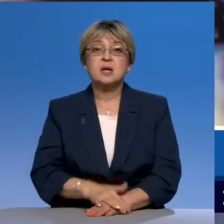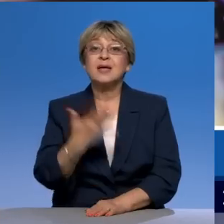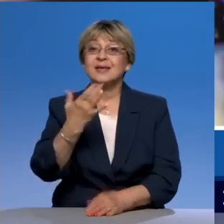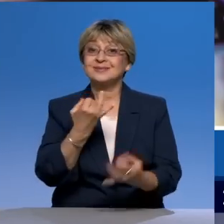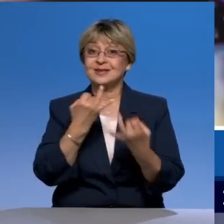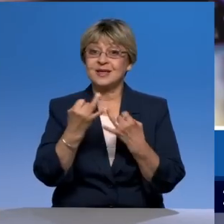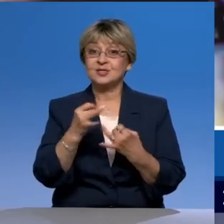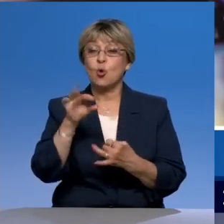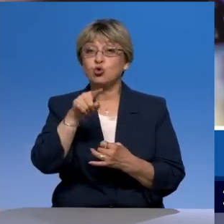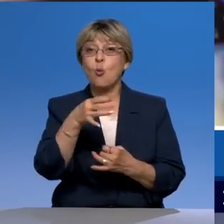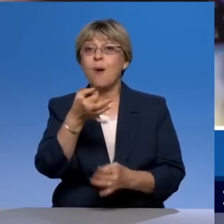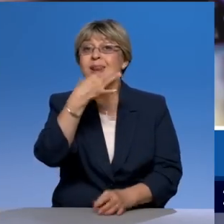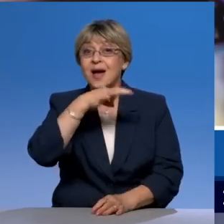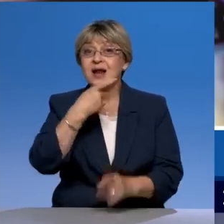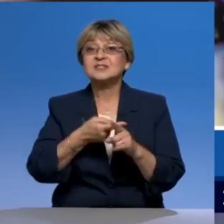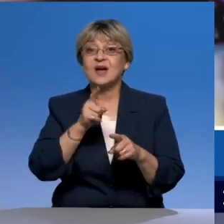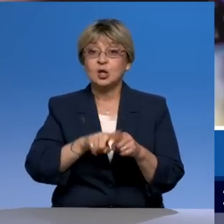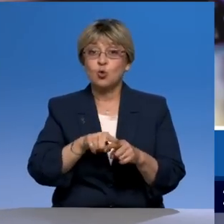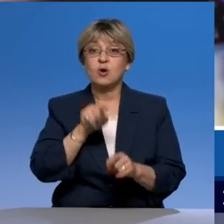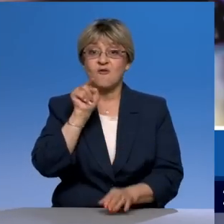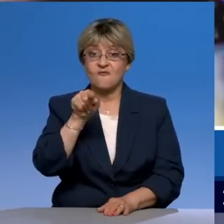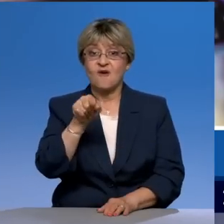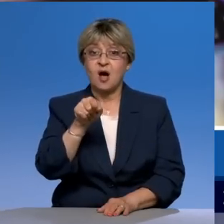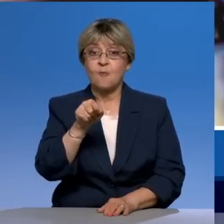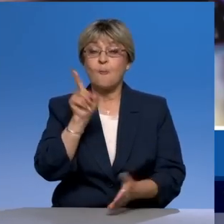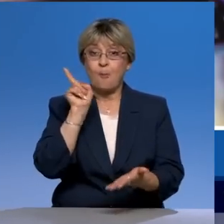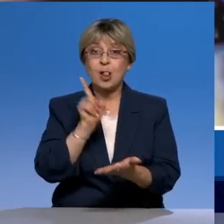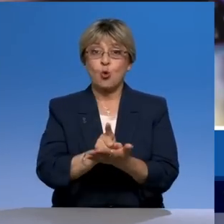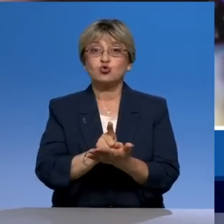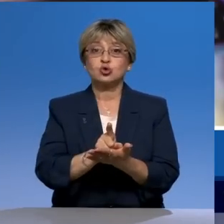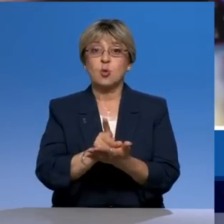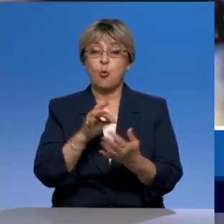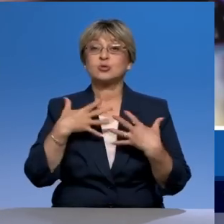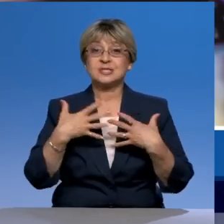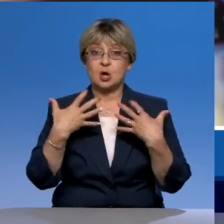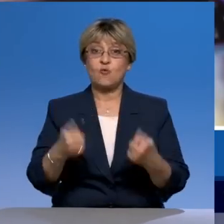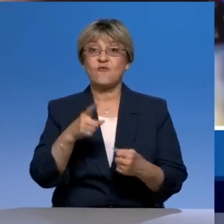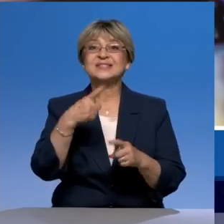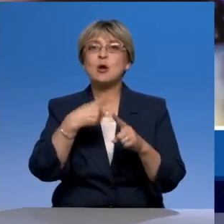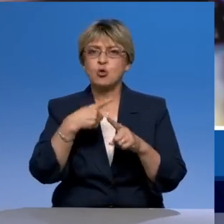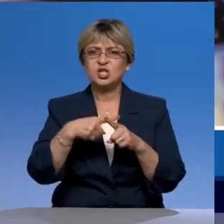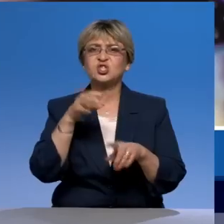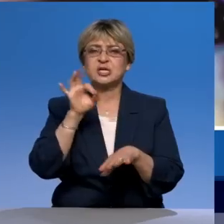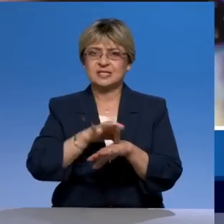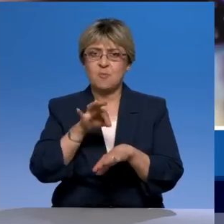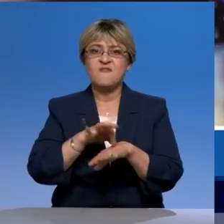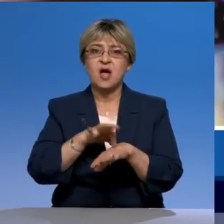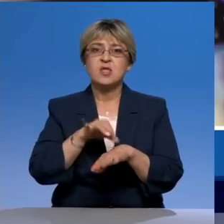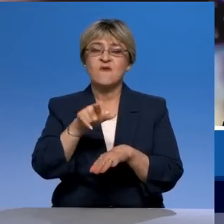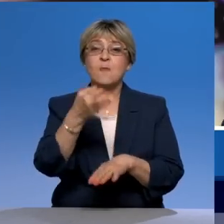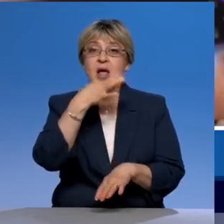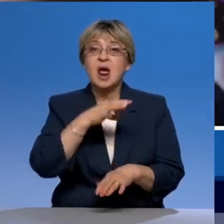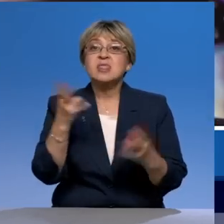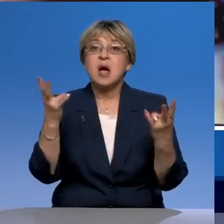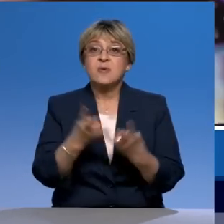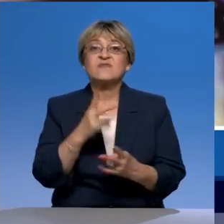том лекарстве, которое вам... Да. Просто положено по состоянию здоровья, то есть у вас хроническое заболевание, соответственно, вам это лекарство необходимо